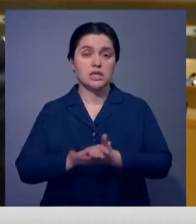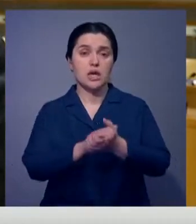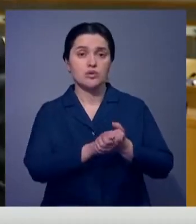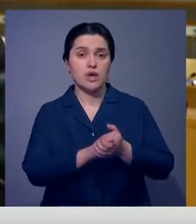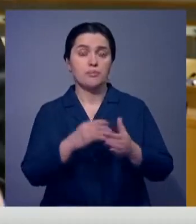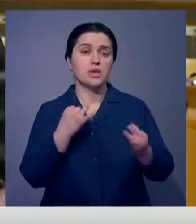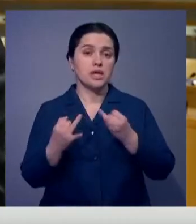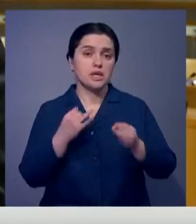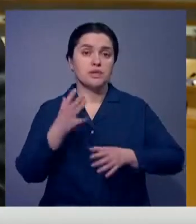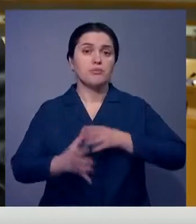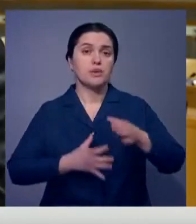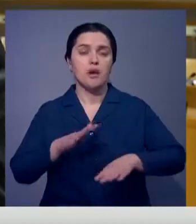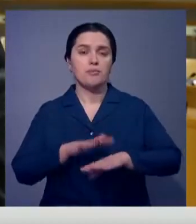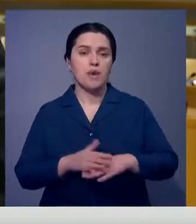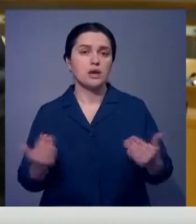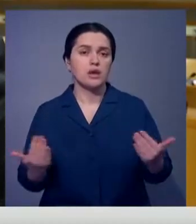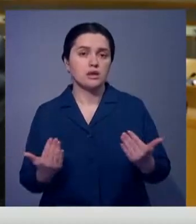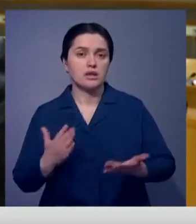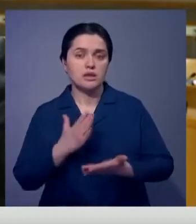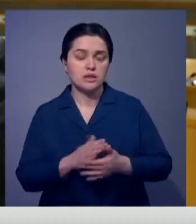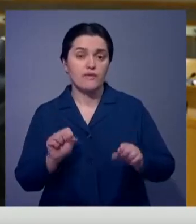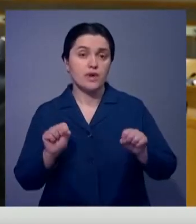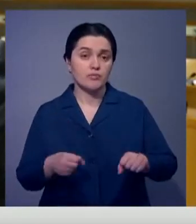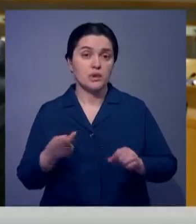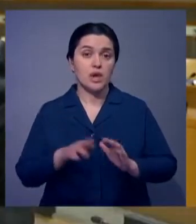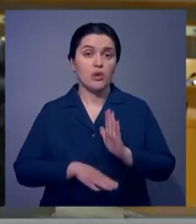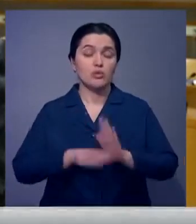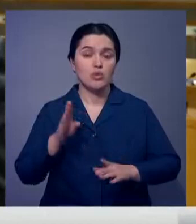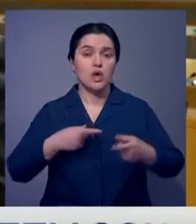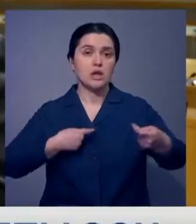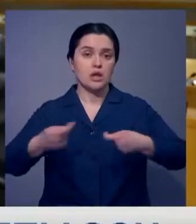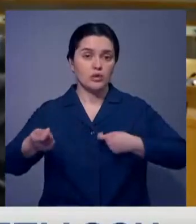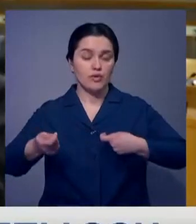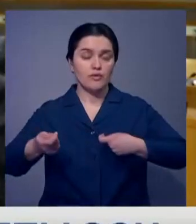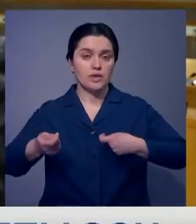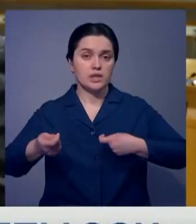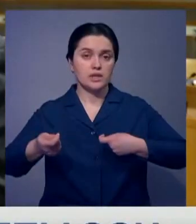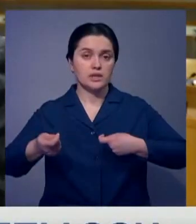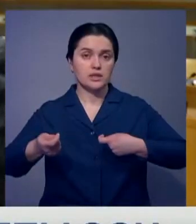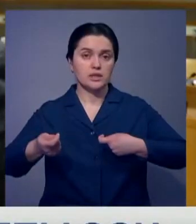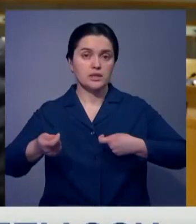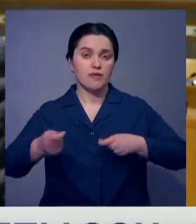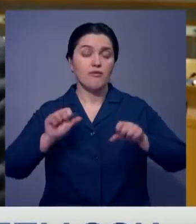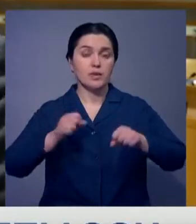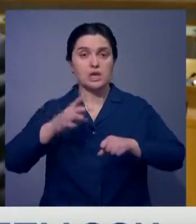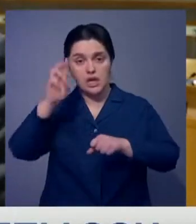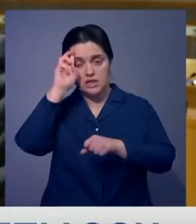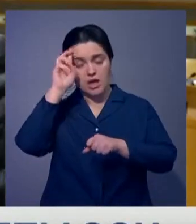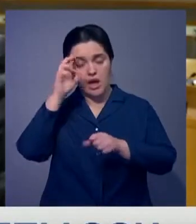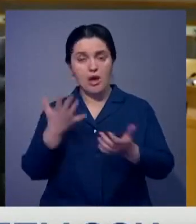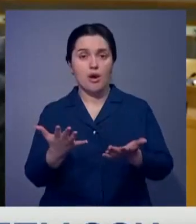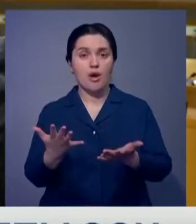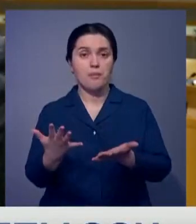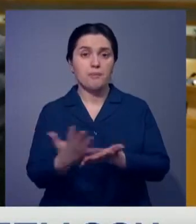банком, какие есть возможности для улучшения торговли, возможности для стран получить доступ